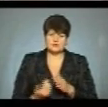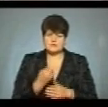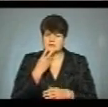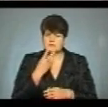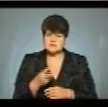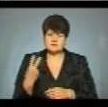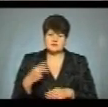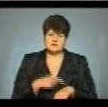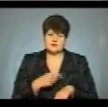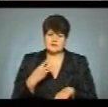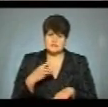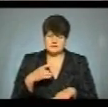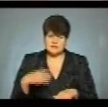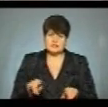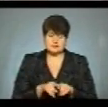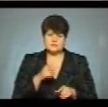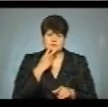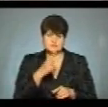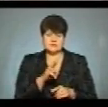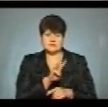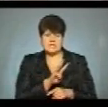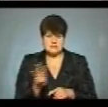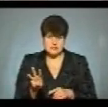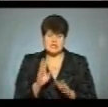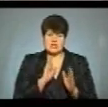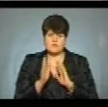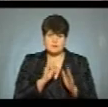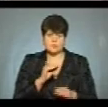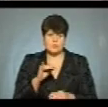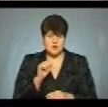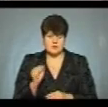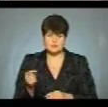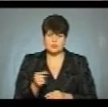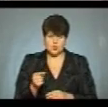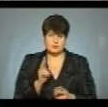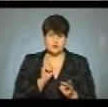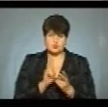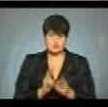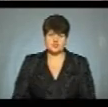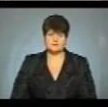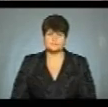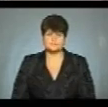дивіться о 20:30, а також заходьте на наш сайт і Facebook-сторінку UA Тернопіль. До зустрічі!